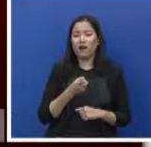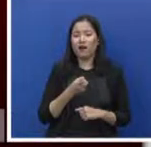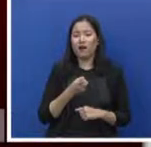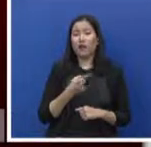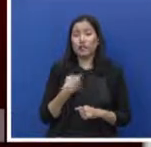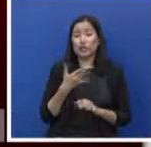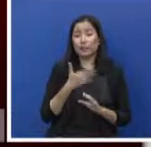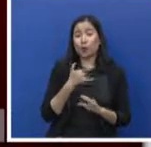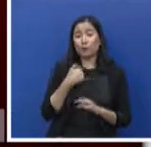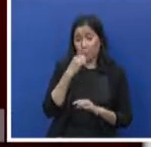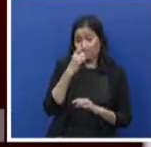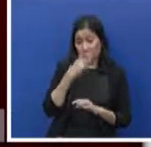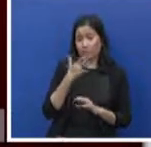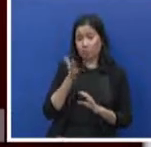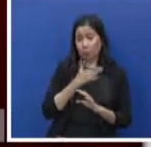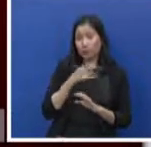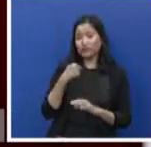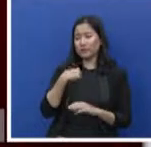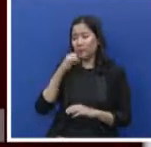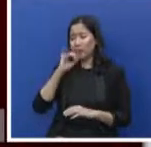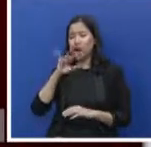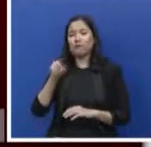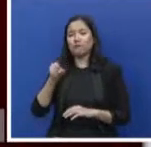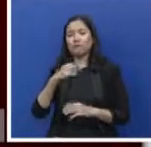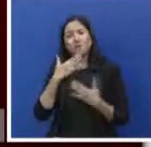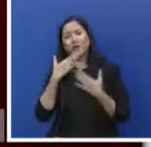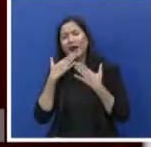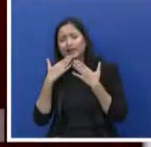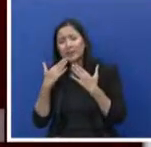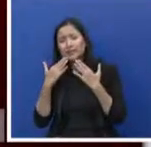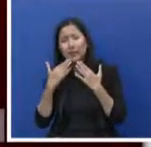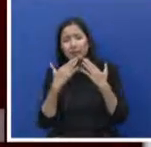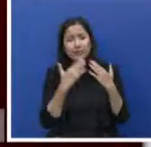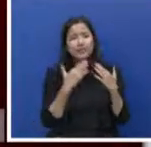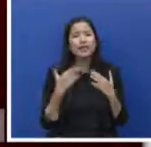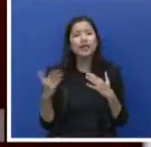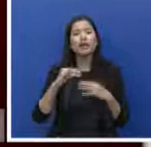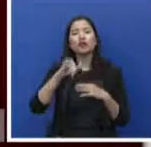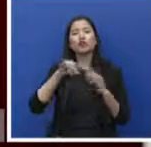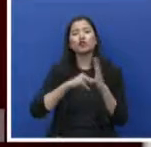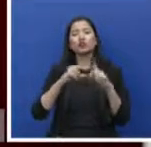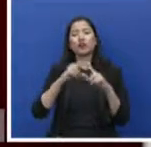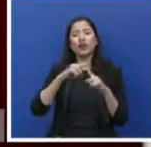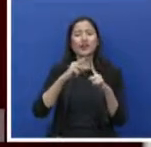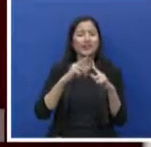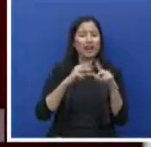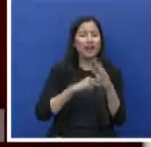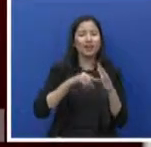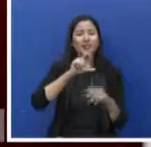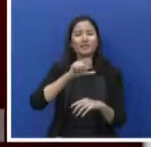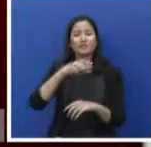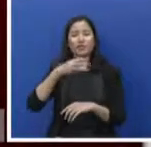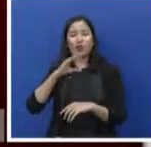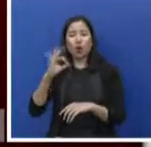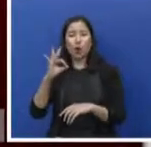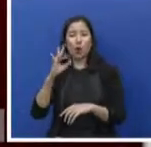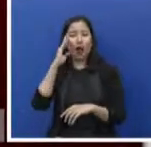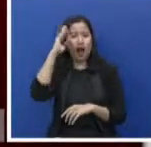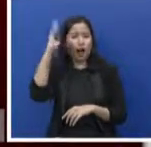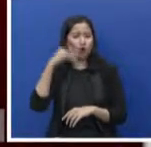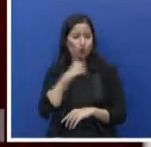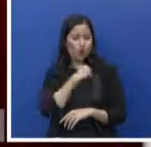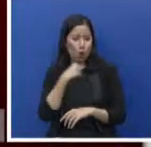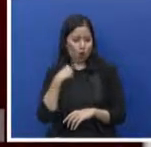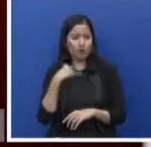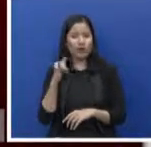saya pamit ya, yang pertama saya terima kasih sebesar-besarnya nih kepada Mas Jonathan, CEO Halodoc, dan Bu Sinta nih